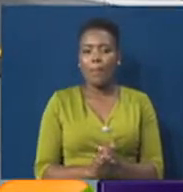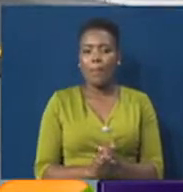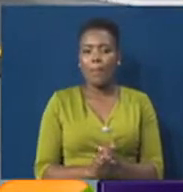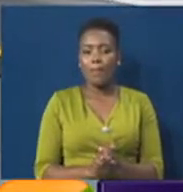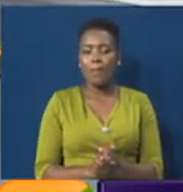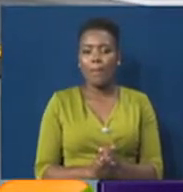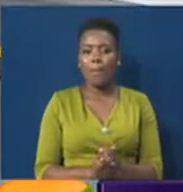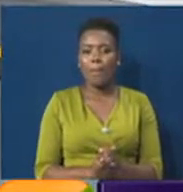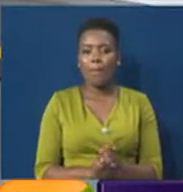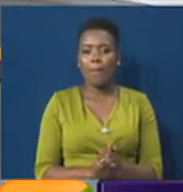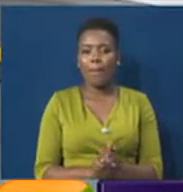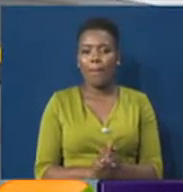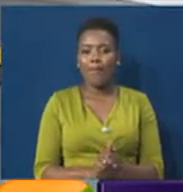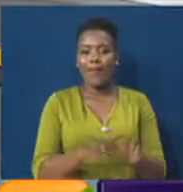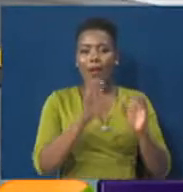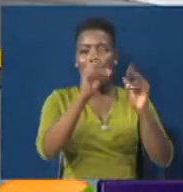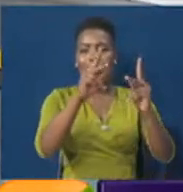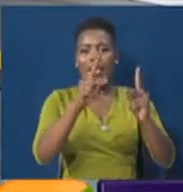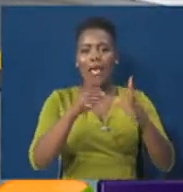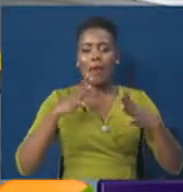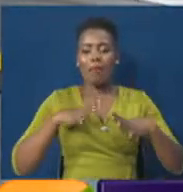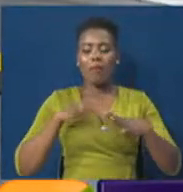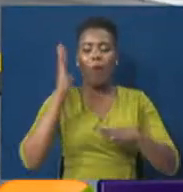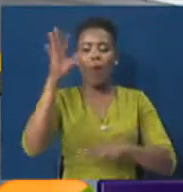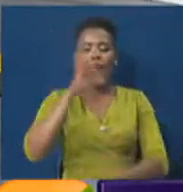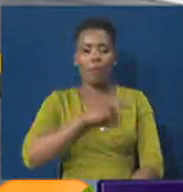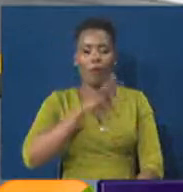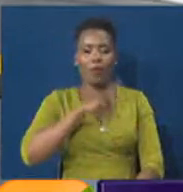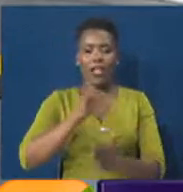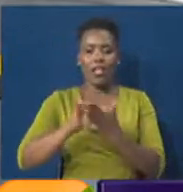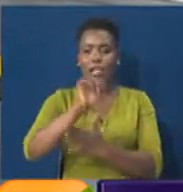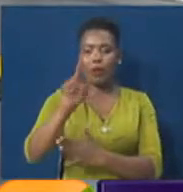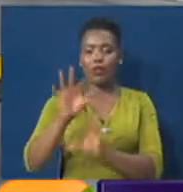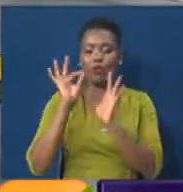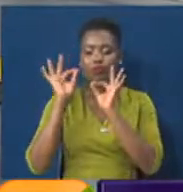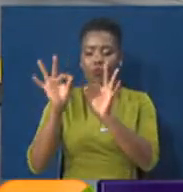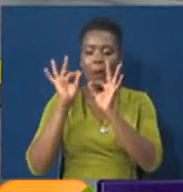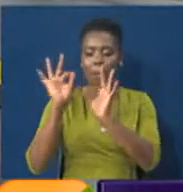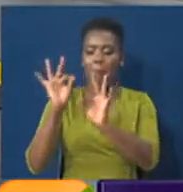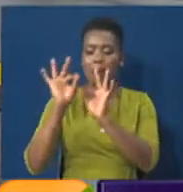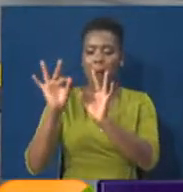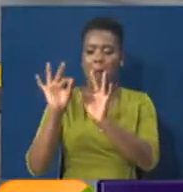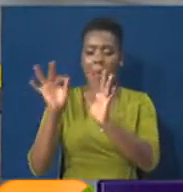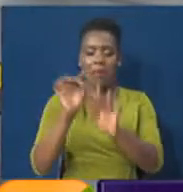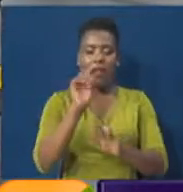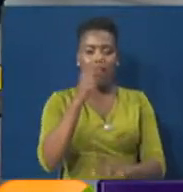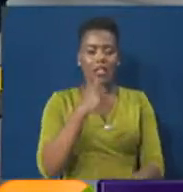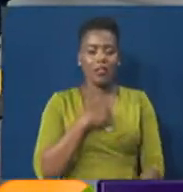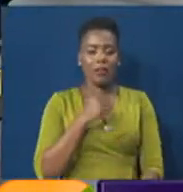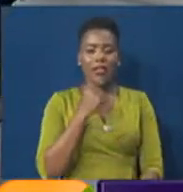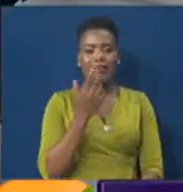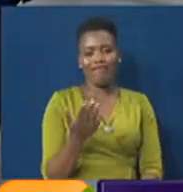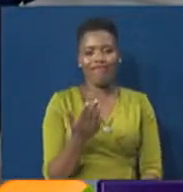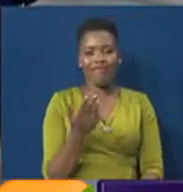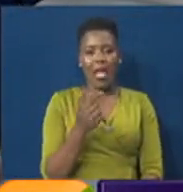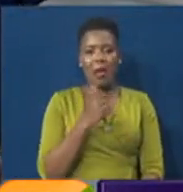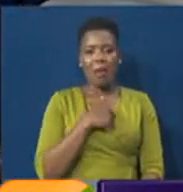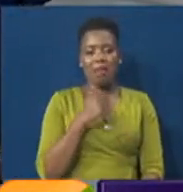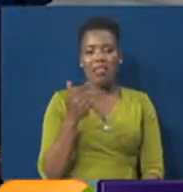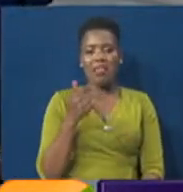nafuu. Wakufaidika, na hilo ni swali mzuri sana, ni Nimrod Tabu. Kwanza mimi hata simuangazii